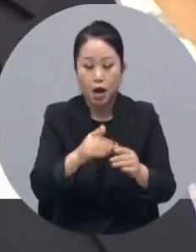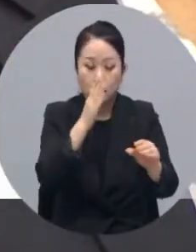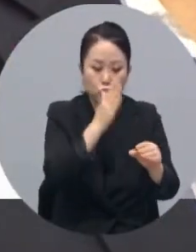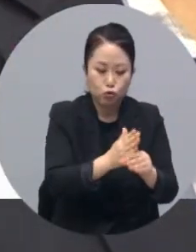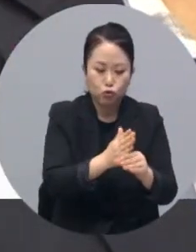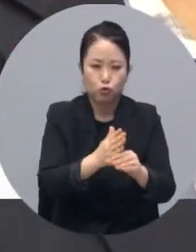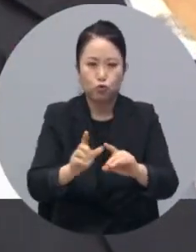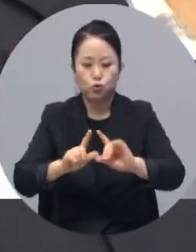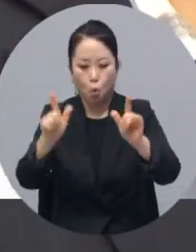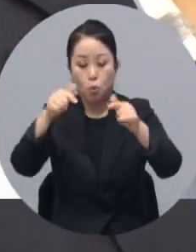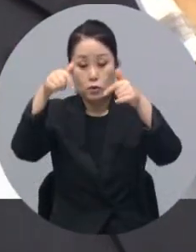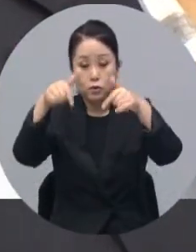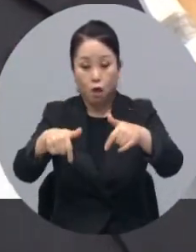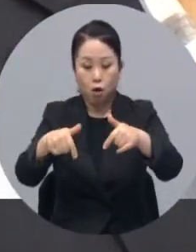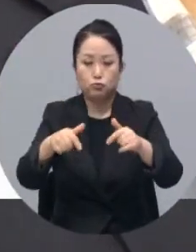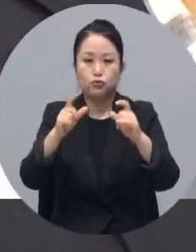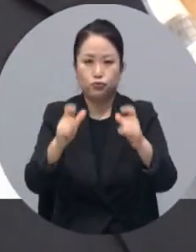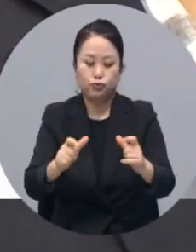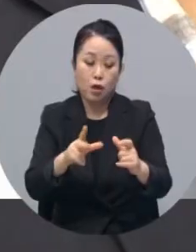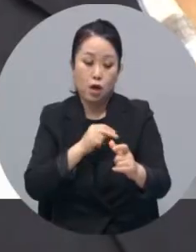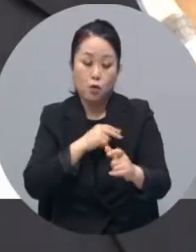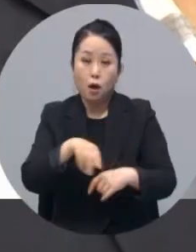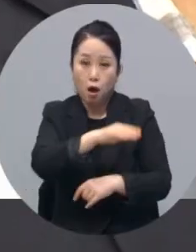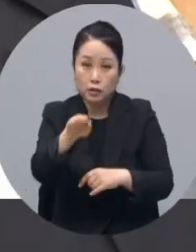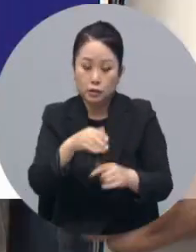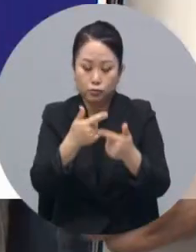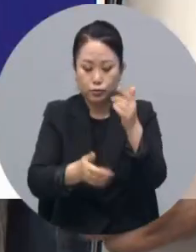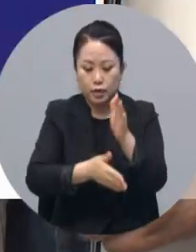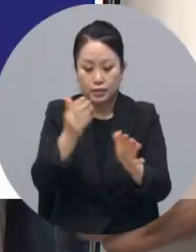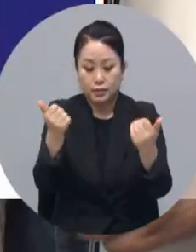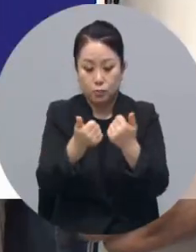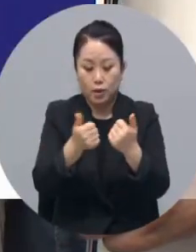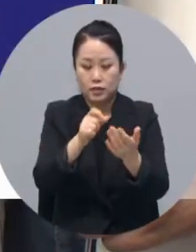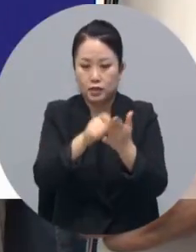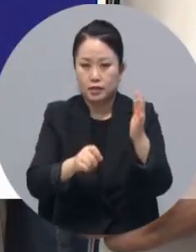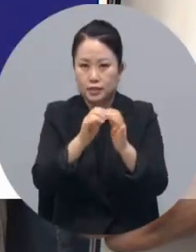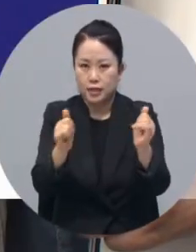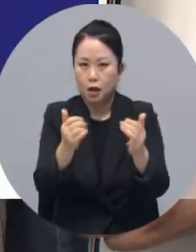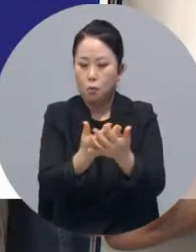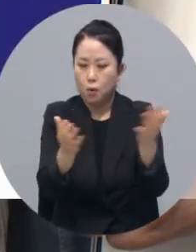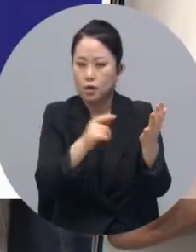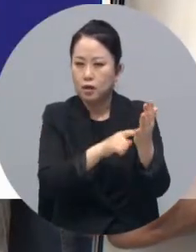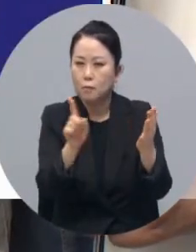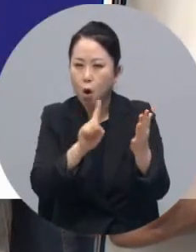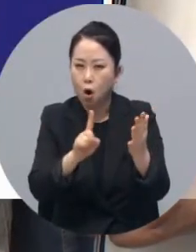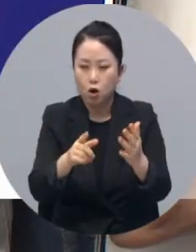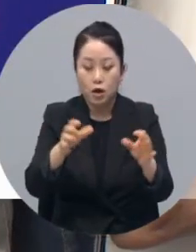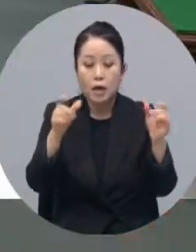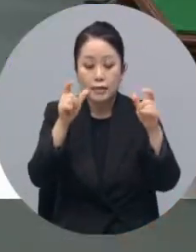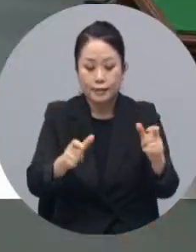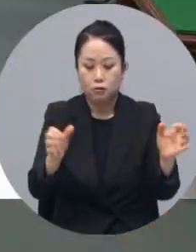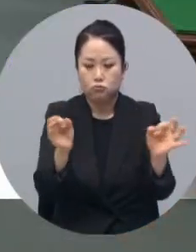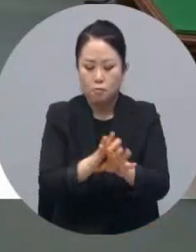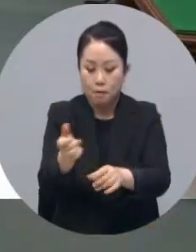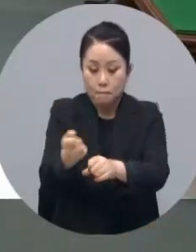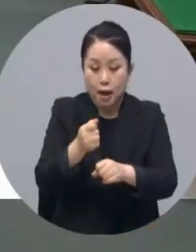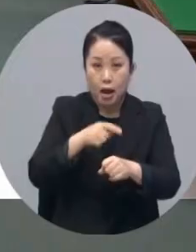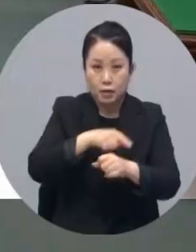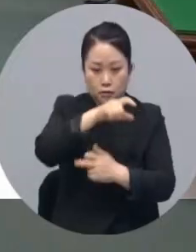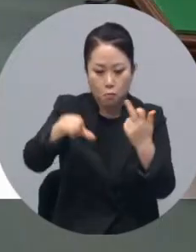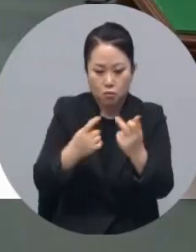시 구의원들은 오늘 부산시의회에서 기자회견을 열고 지역 소멸을 앞당기는 삼복도로 고도지구 전면